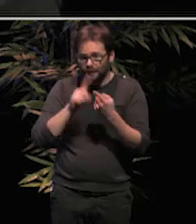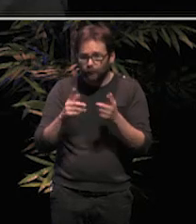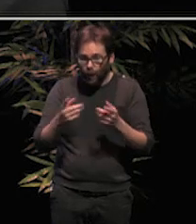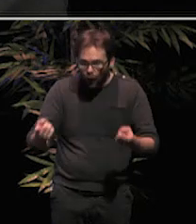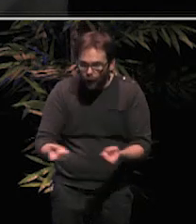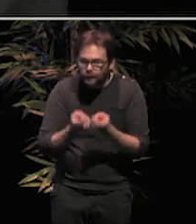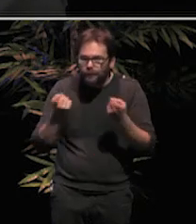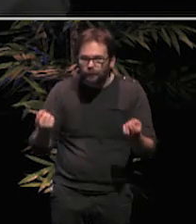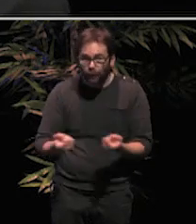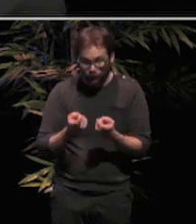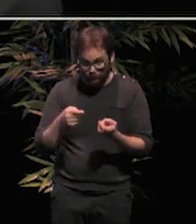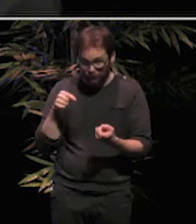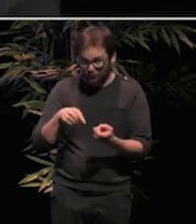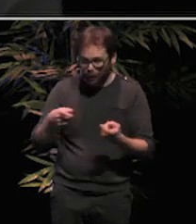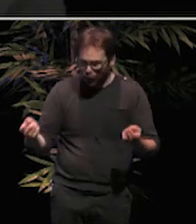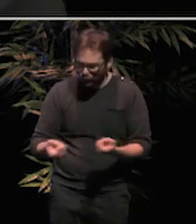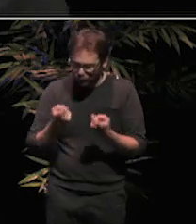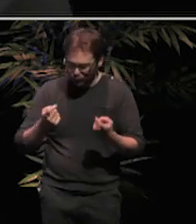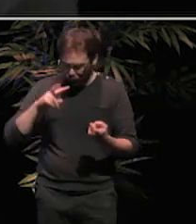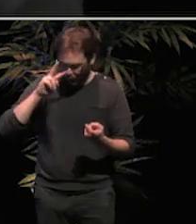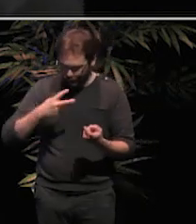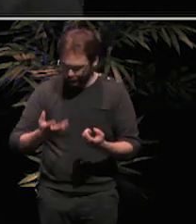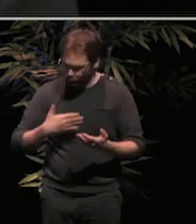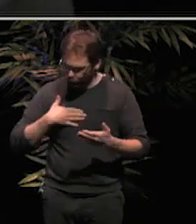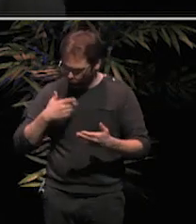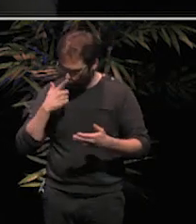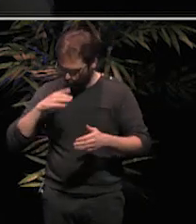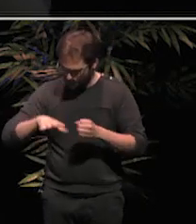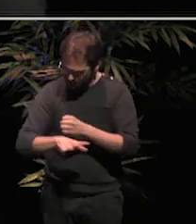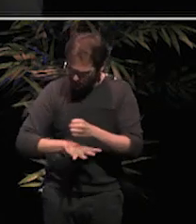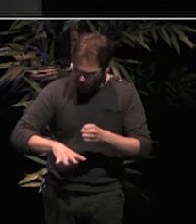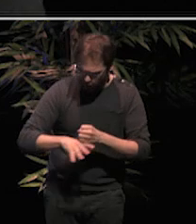va permettre d'acquérir un fond de jeu, une base.